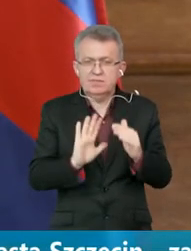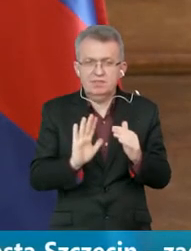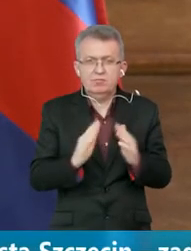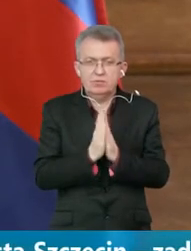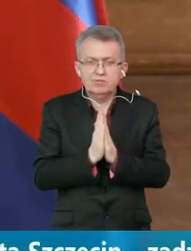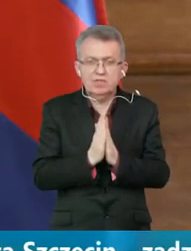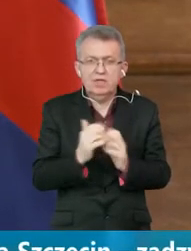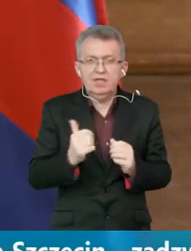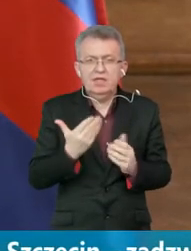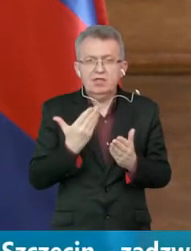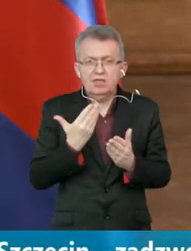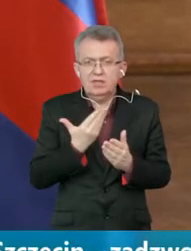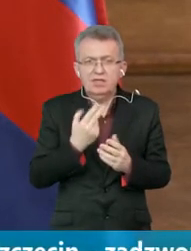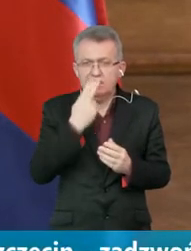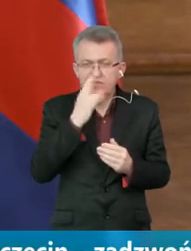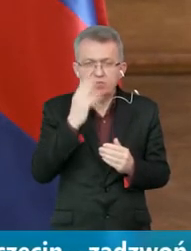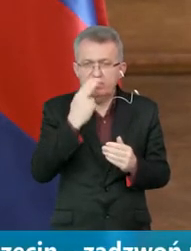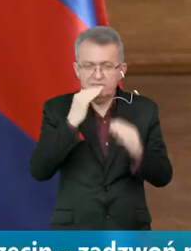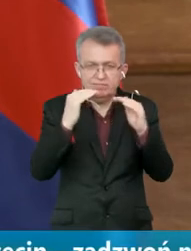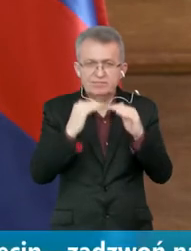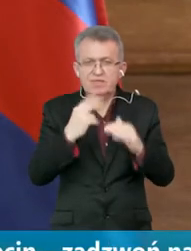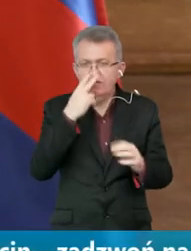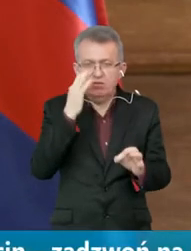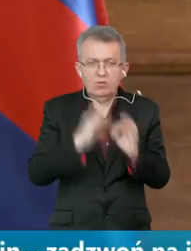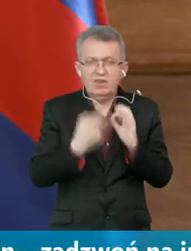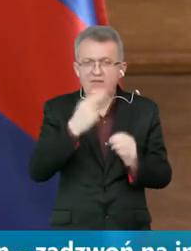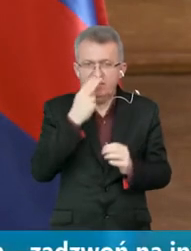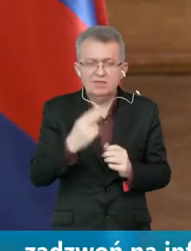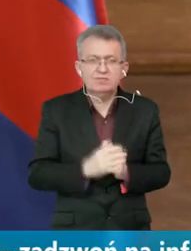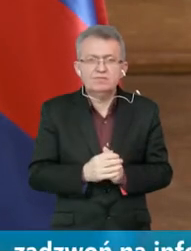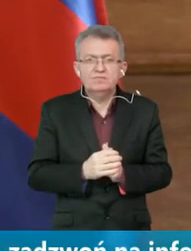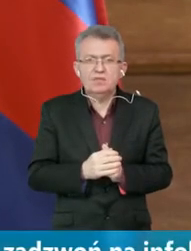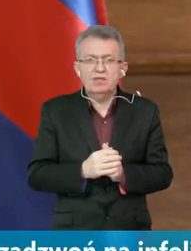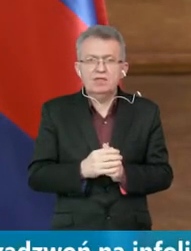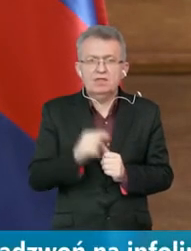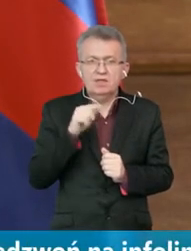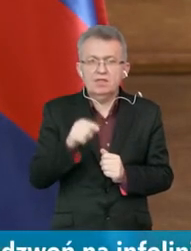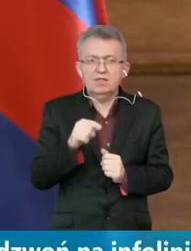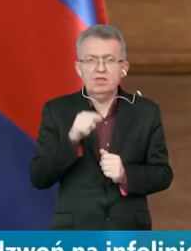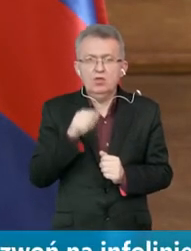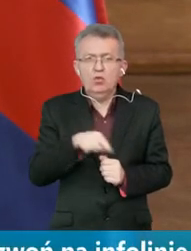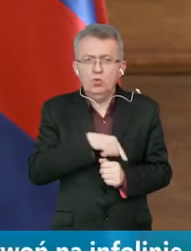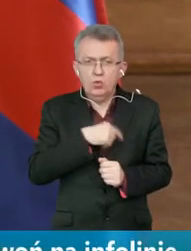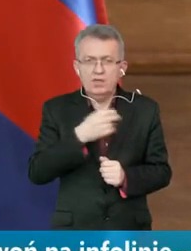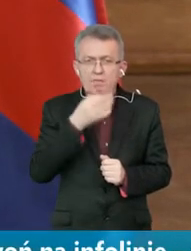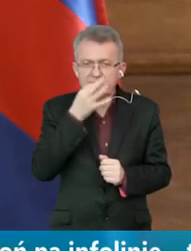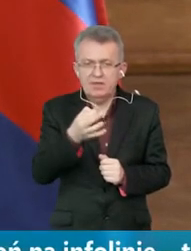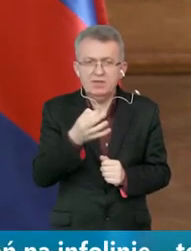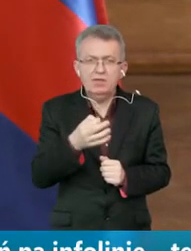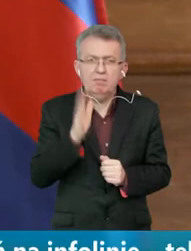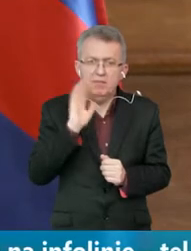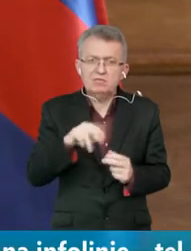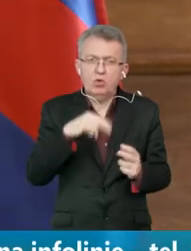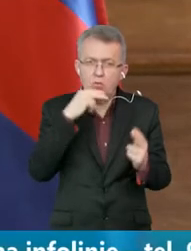tekstów, gdyż po prostu nie widzę ich później tutaj na ekranie. Więc na te długie pytanie rozbudowane będę